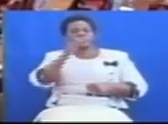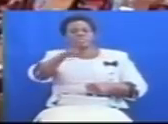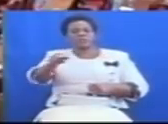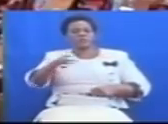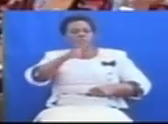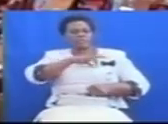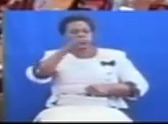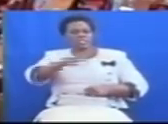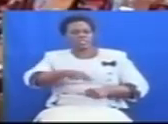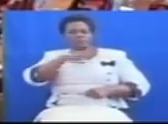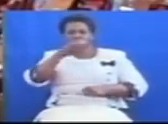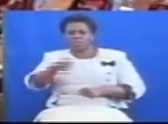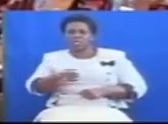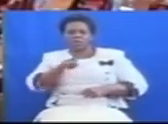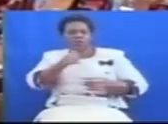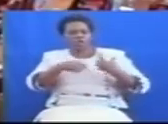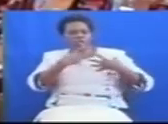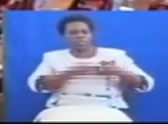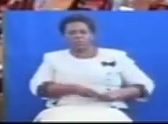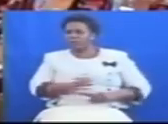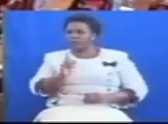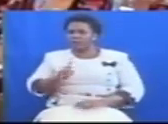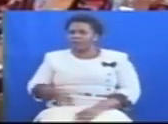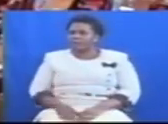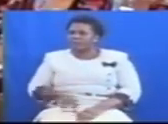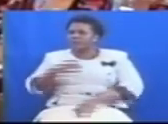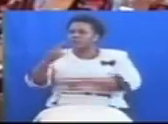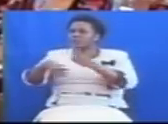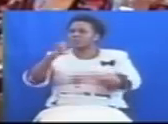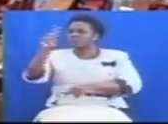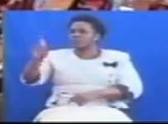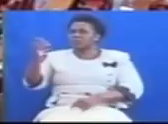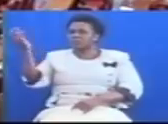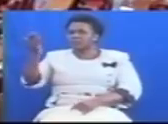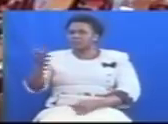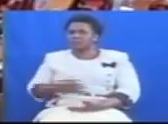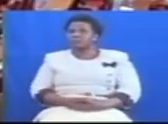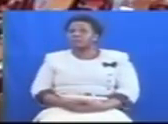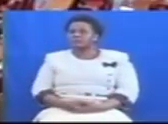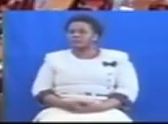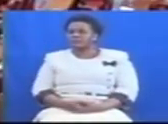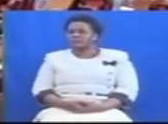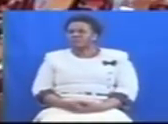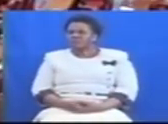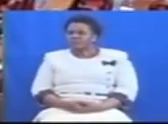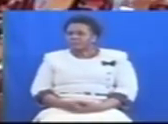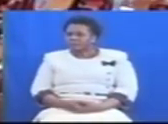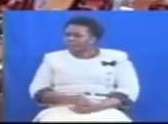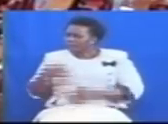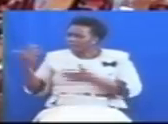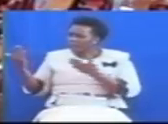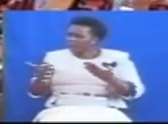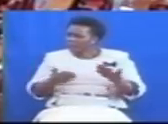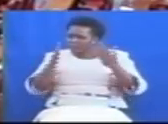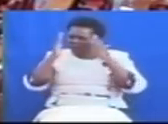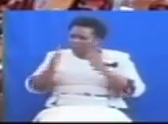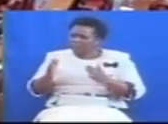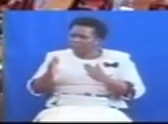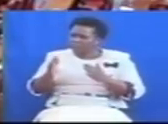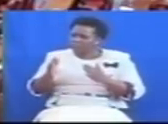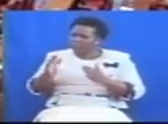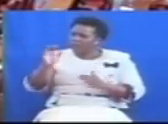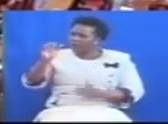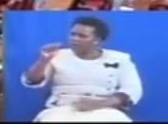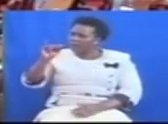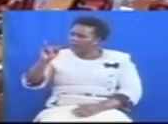Mheshimiwa Lamek Okambo Airo, mbunge wa Rorya, swali lake litaulizwa kwa niaba